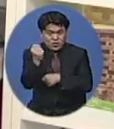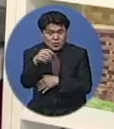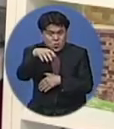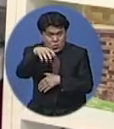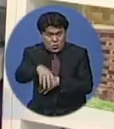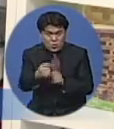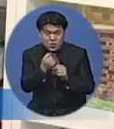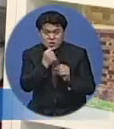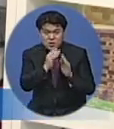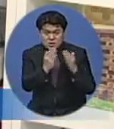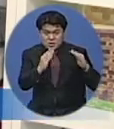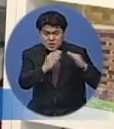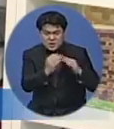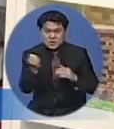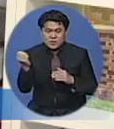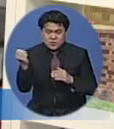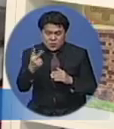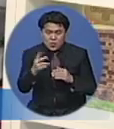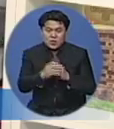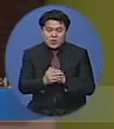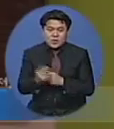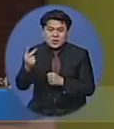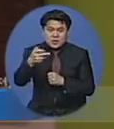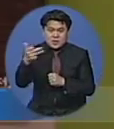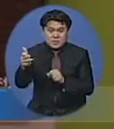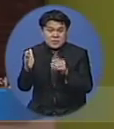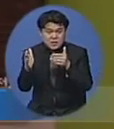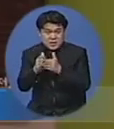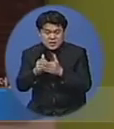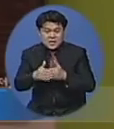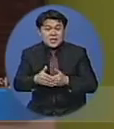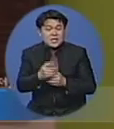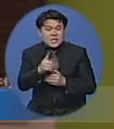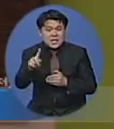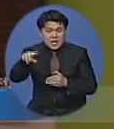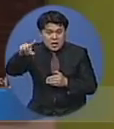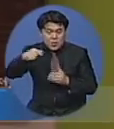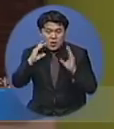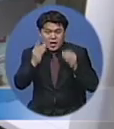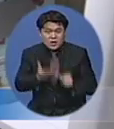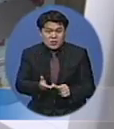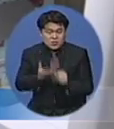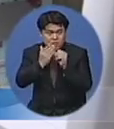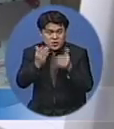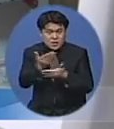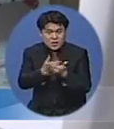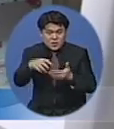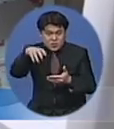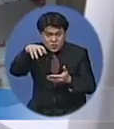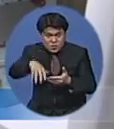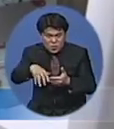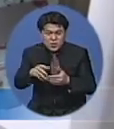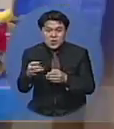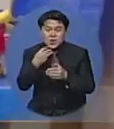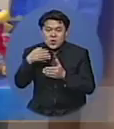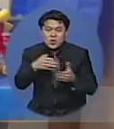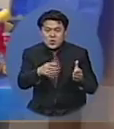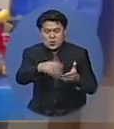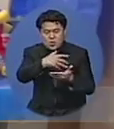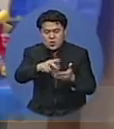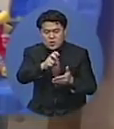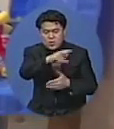도서관과 따봉육아 나눔터를 2018년까지 가평, 포천, 파주 등 경기도 전역 20개